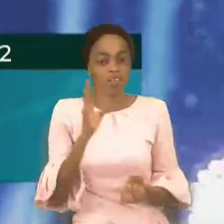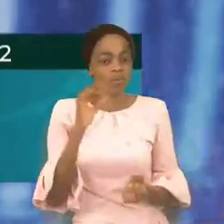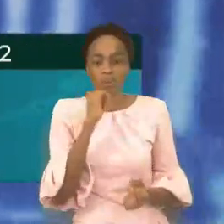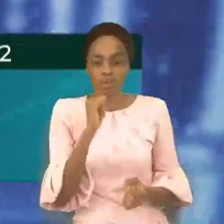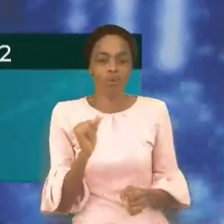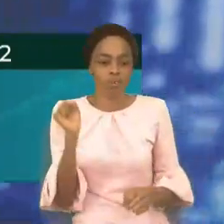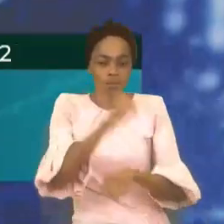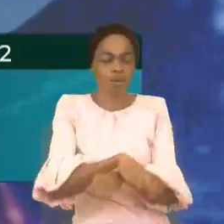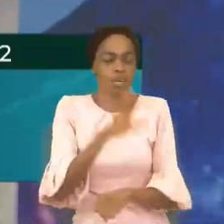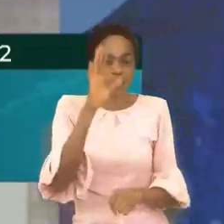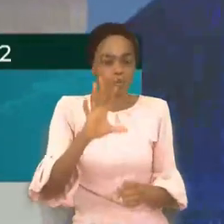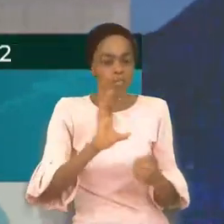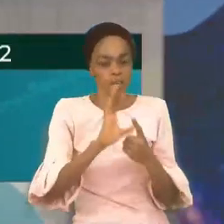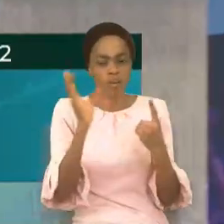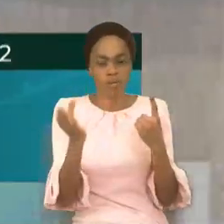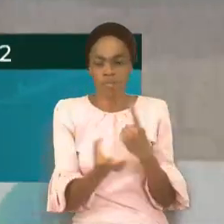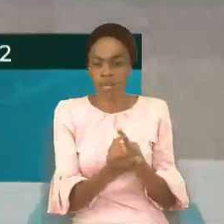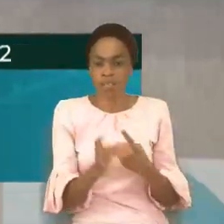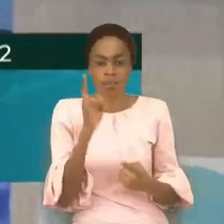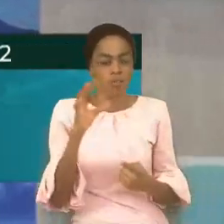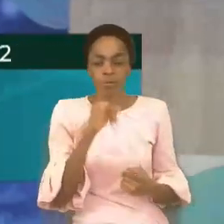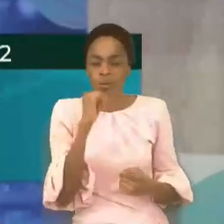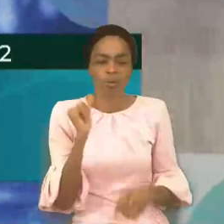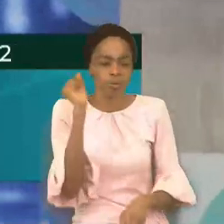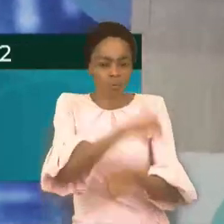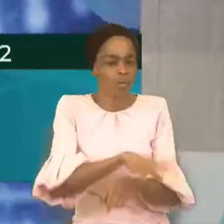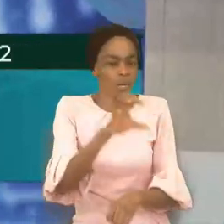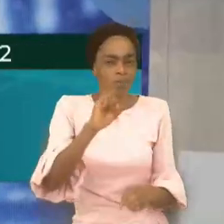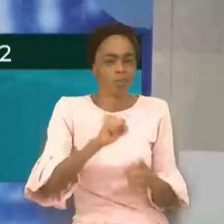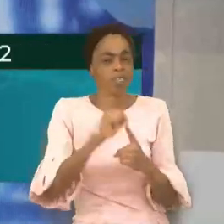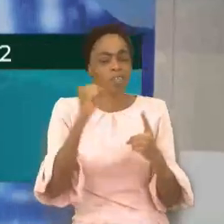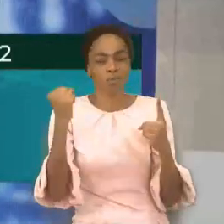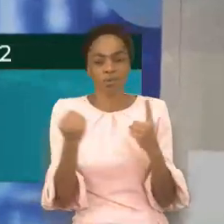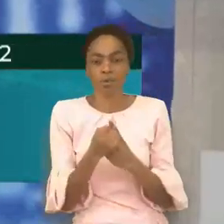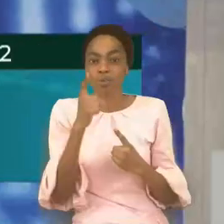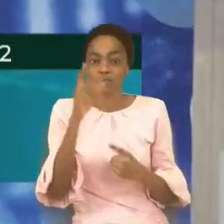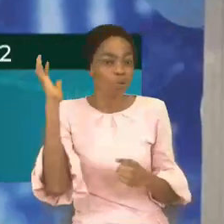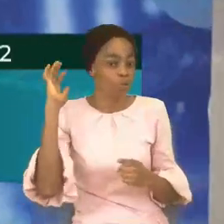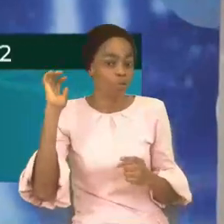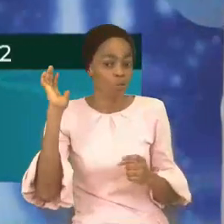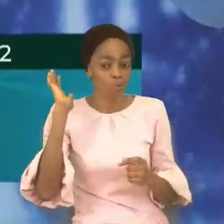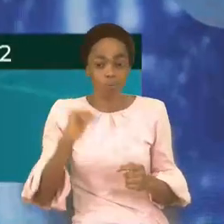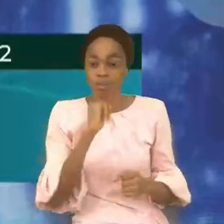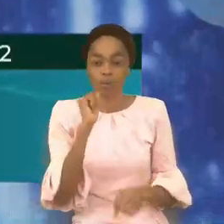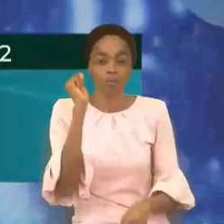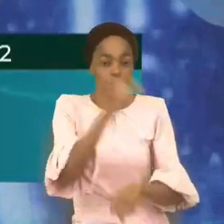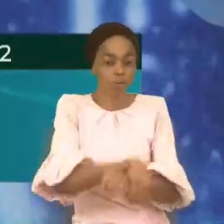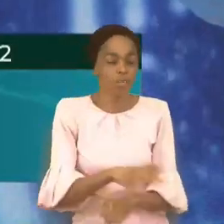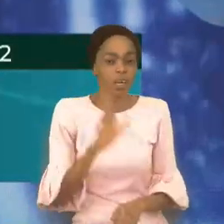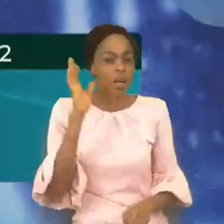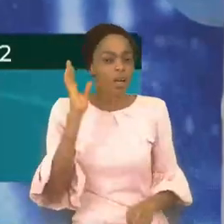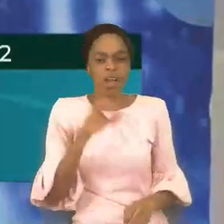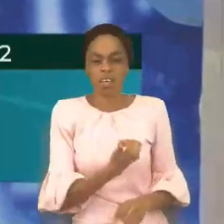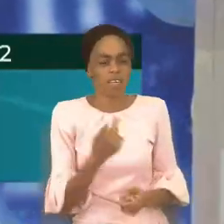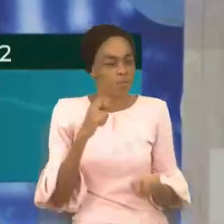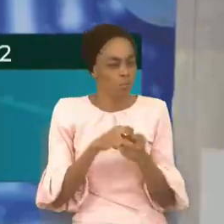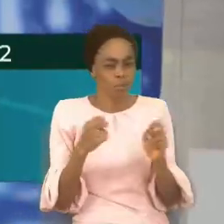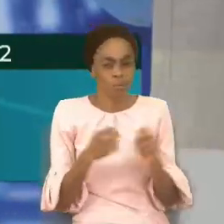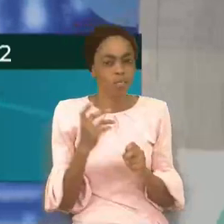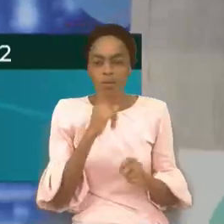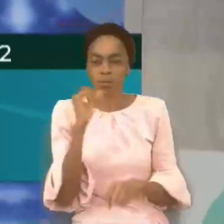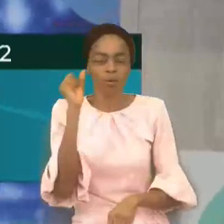pas triompher de tes circonstances, tu ne peux pas triompher dans ta situation, tu ne peux pas triompher. Les problèmes que tu as, tu ne pourras